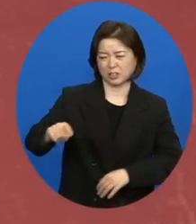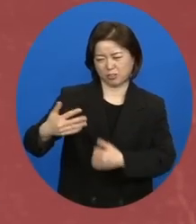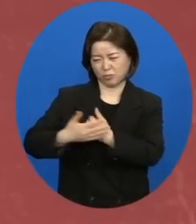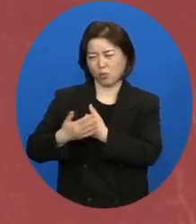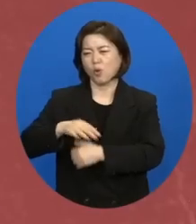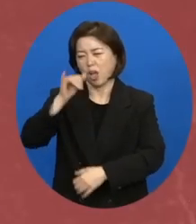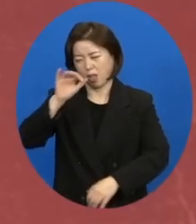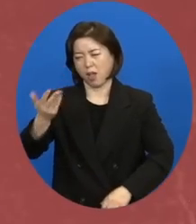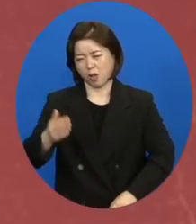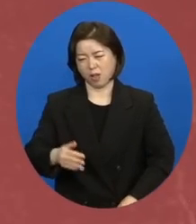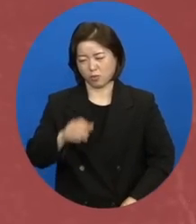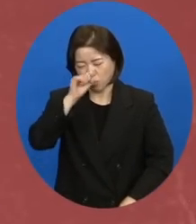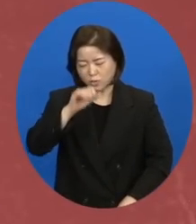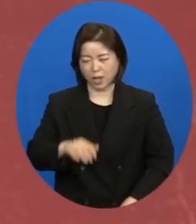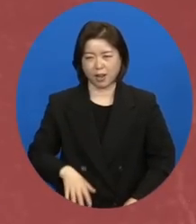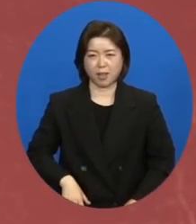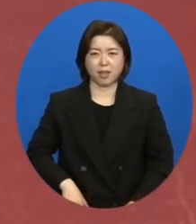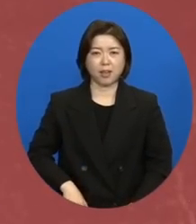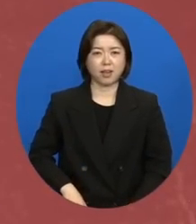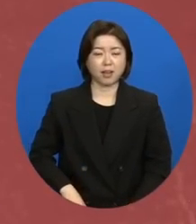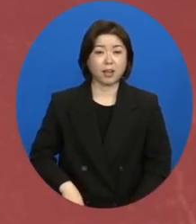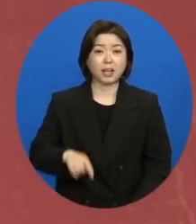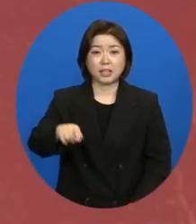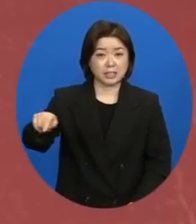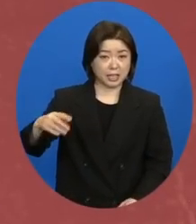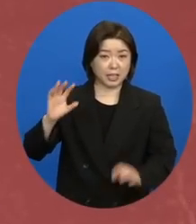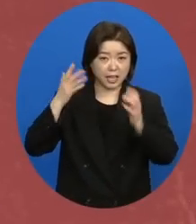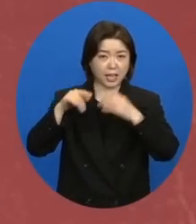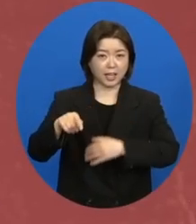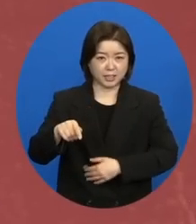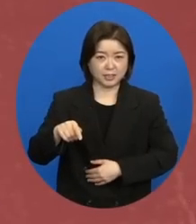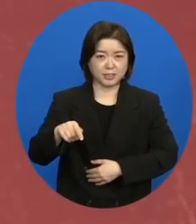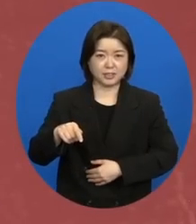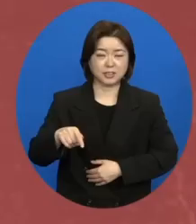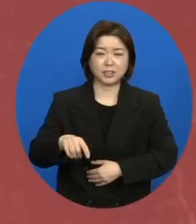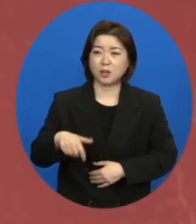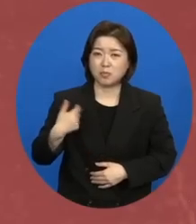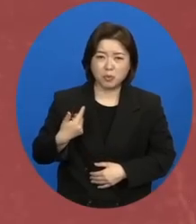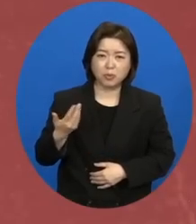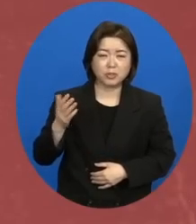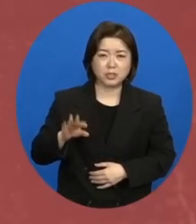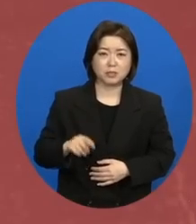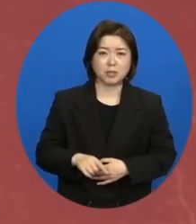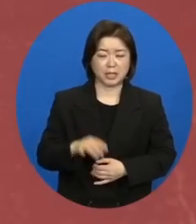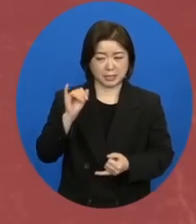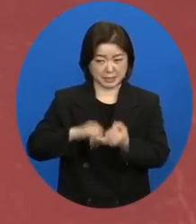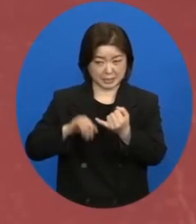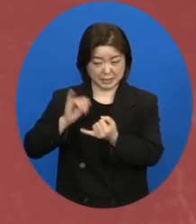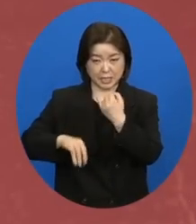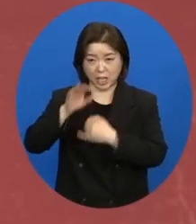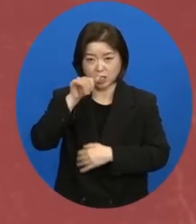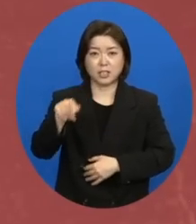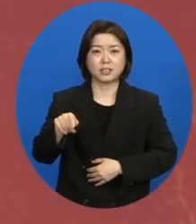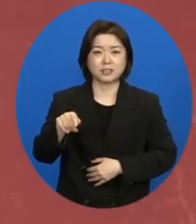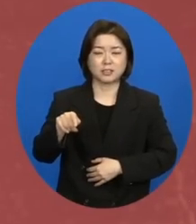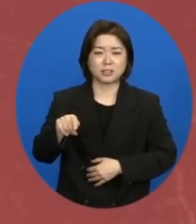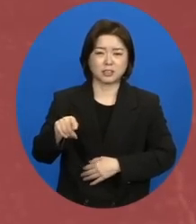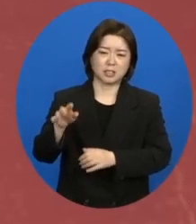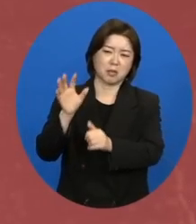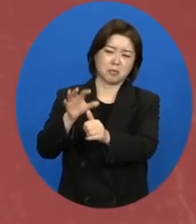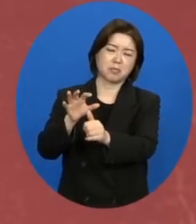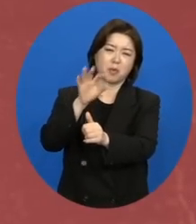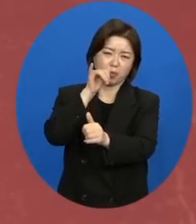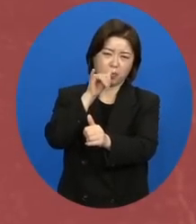도와줘야지 도와줘야지 그 애들이 다 뭔지 모르지만 어길 때가 있어서 혼날 때가 있는